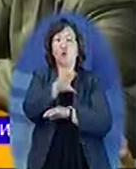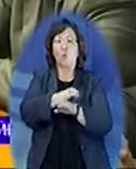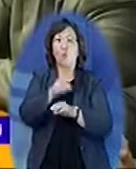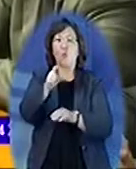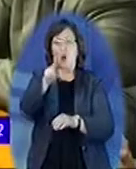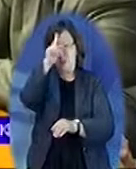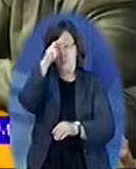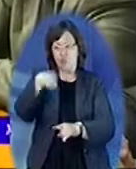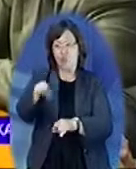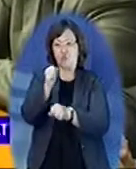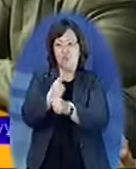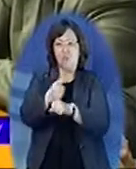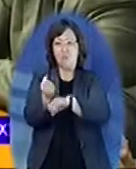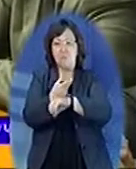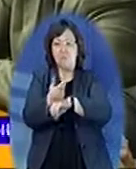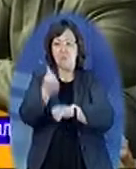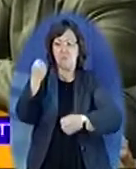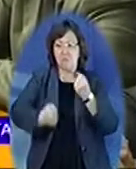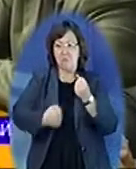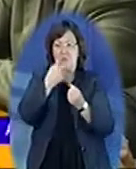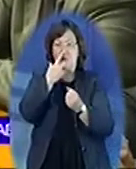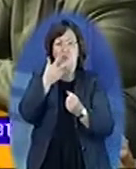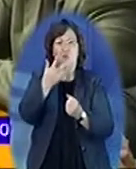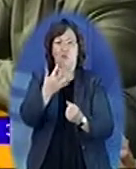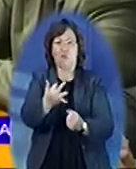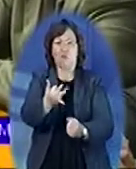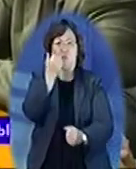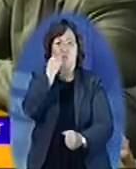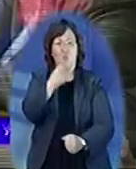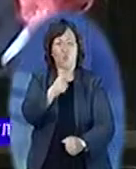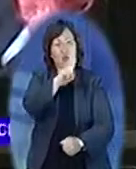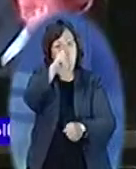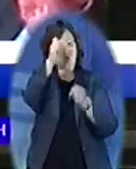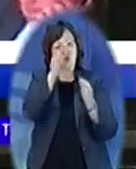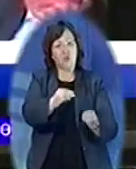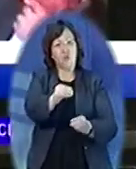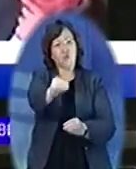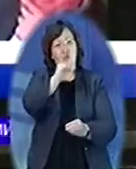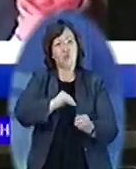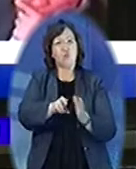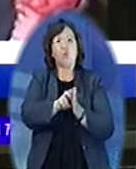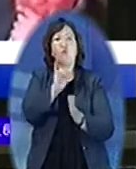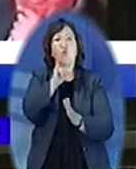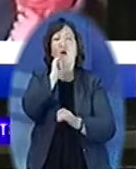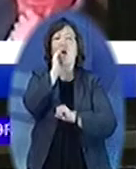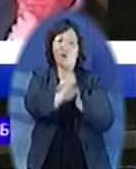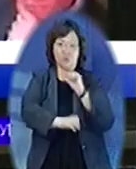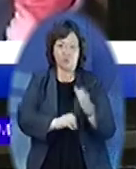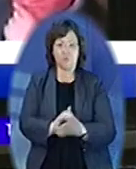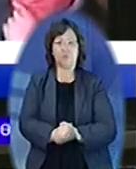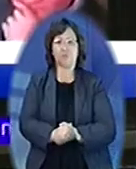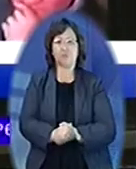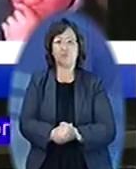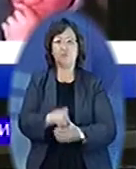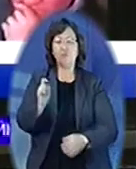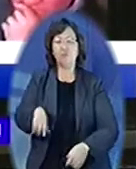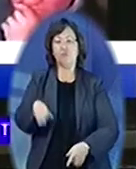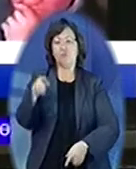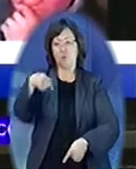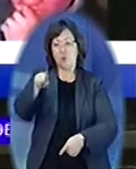ашиглалтын хугацаа тусч байгаа. Төвөөс шийдэх боломж байна уу гэдгийг лавлж байла. Автомашины хувьд усны хүн эмнэлгийн